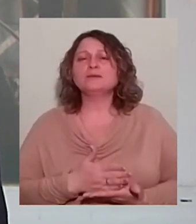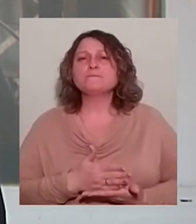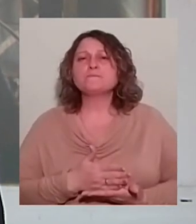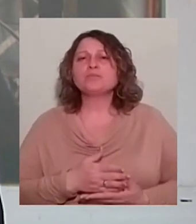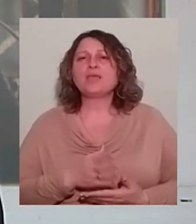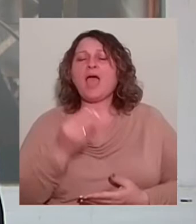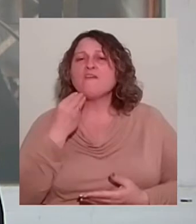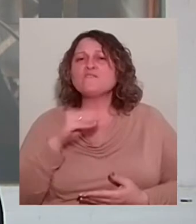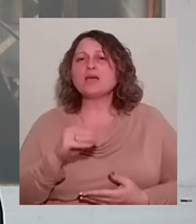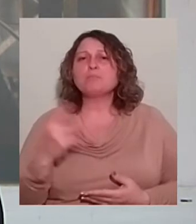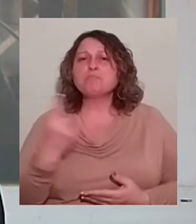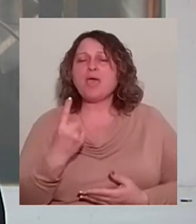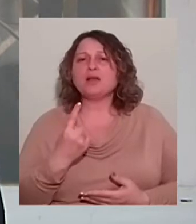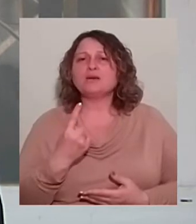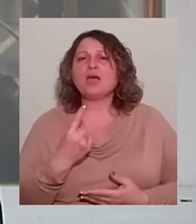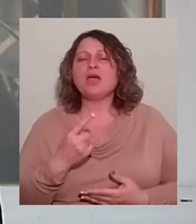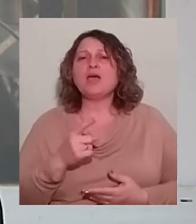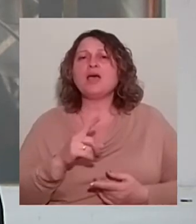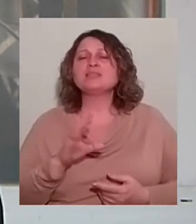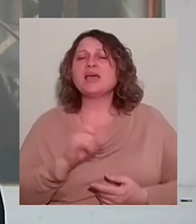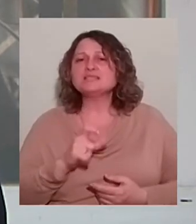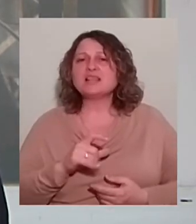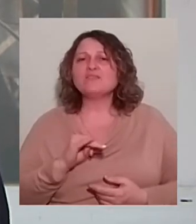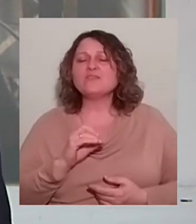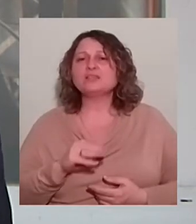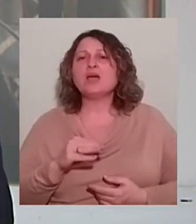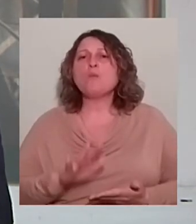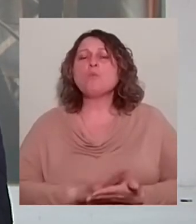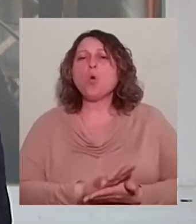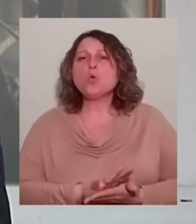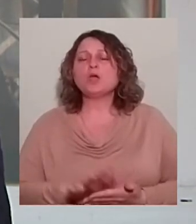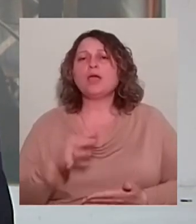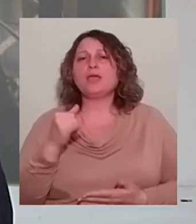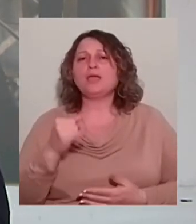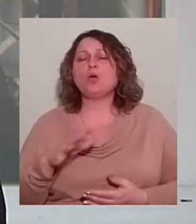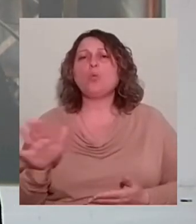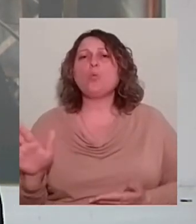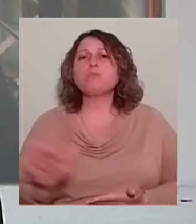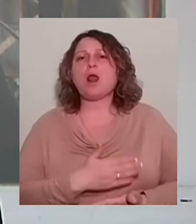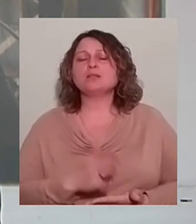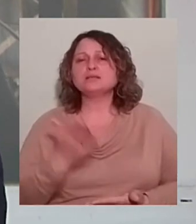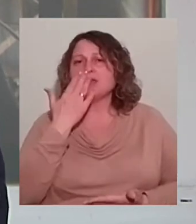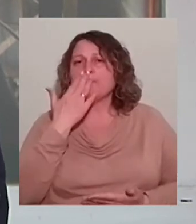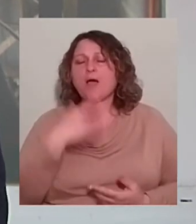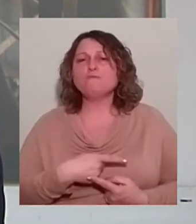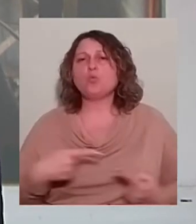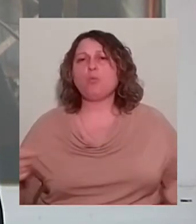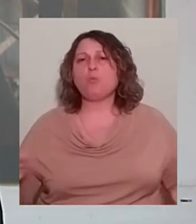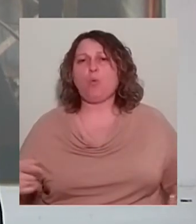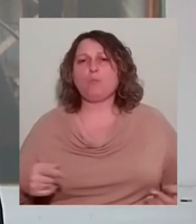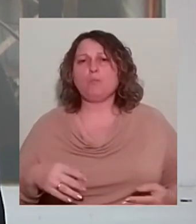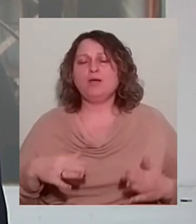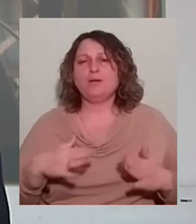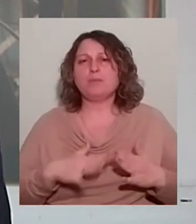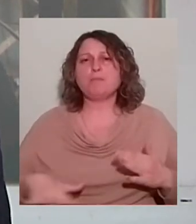ефектами. Перший – це дезінфікуючий ефект, другий – це моющий, і третій – вона вбирає будь-які запахи, які можуть знаходитися в будь-якому подвіжному составі. Її, в